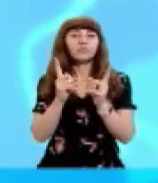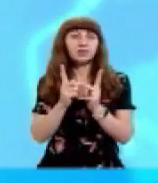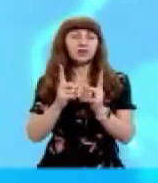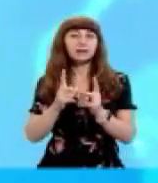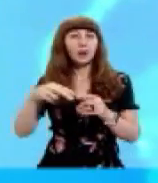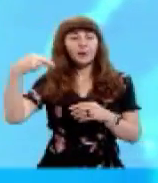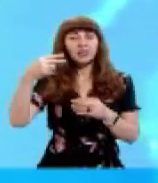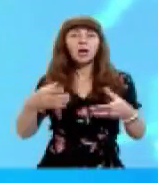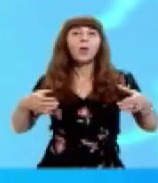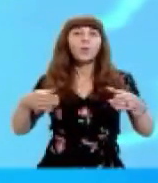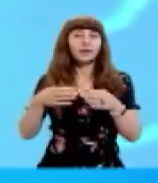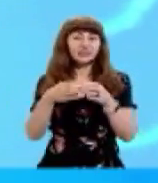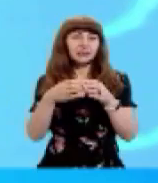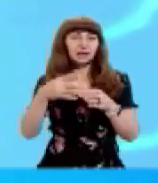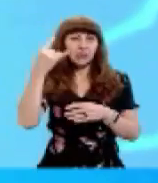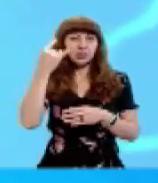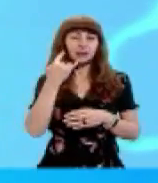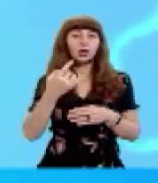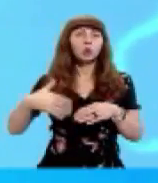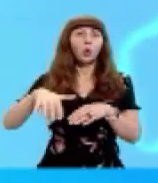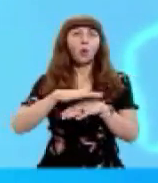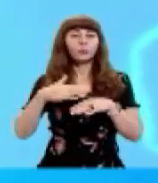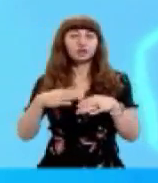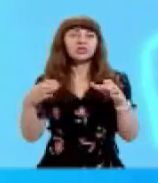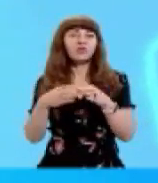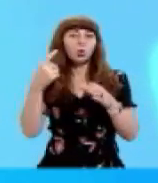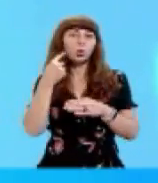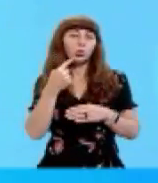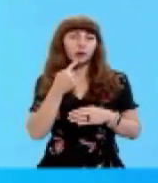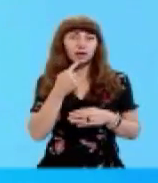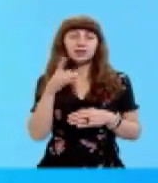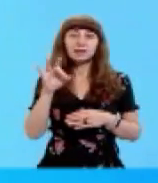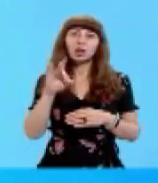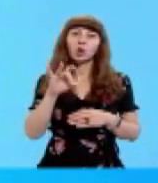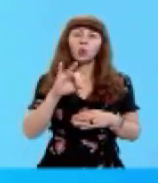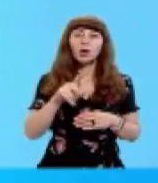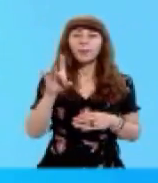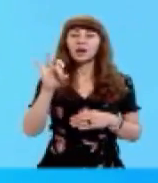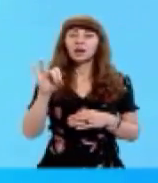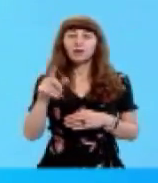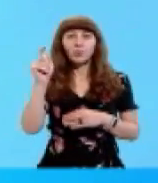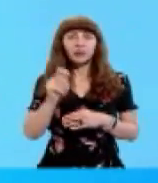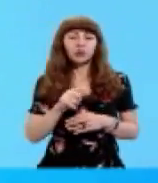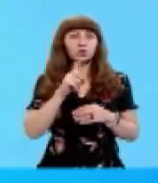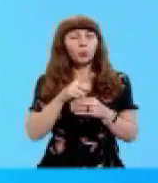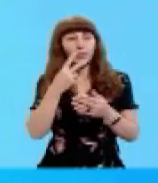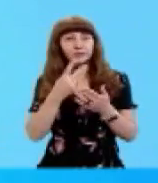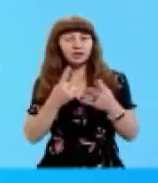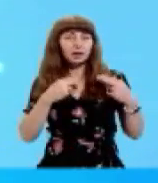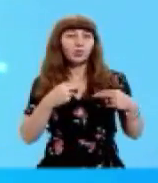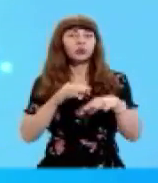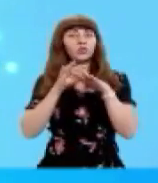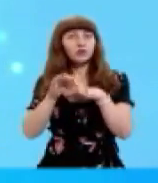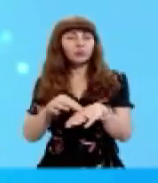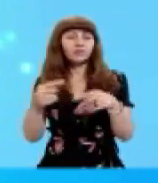президентом общественного объединения «Казахстанское общество глухих». Сайлауголь Умарханова прибыла в регион, чтобы ознакомиться с работой, которая